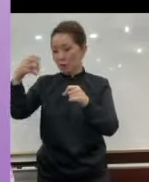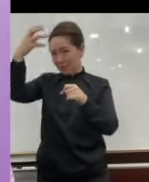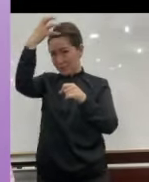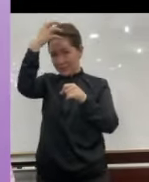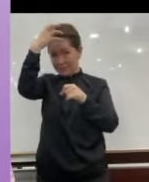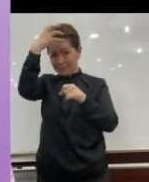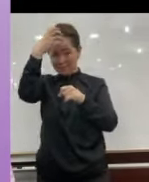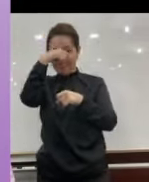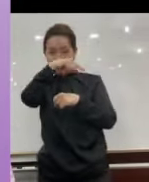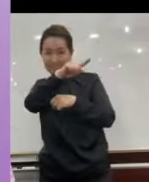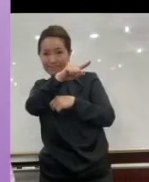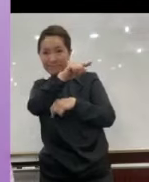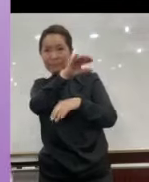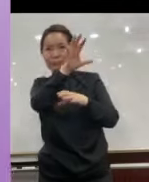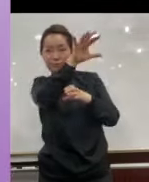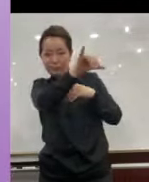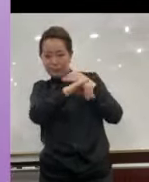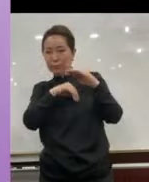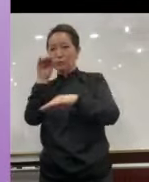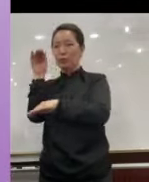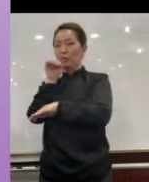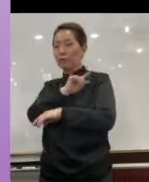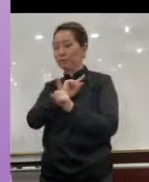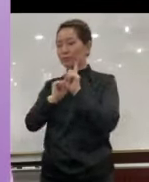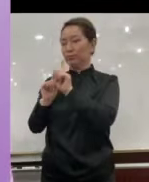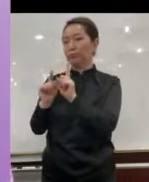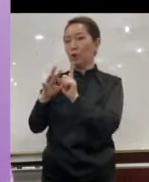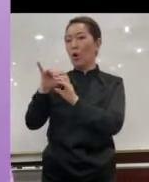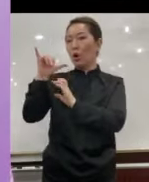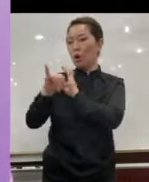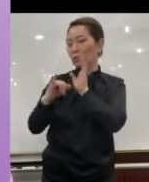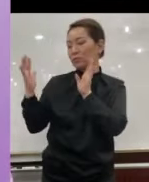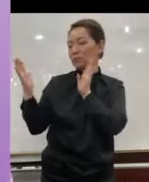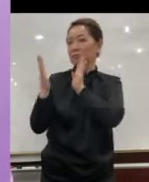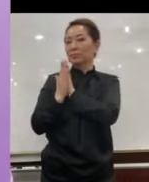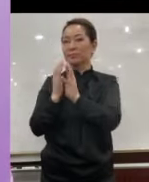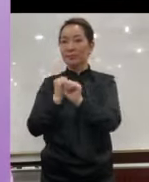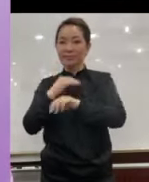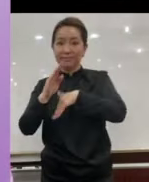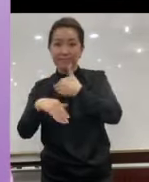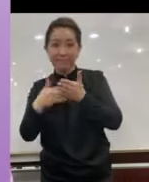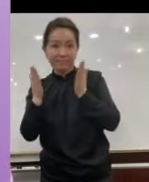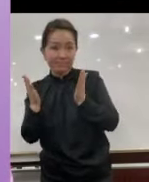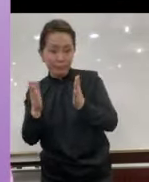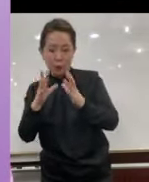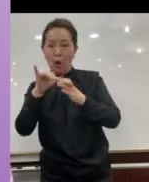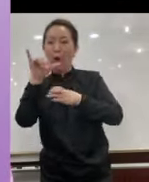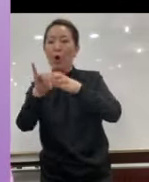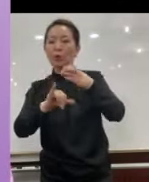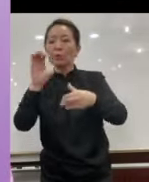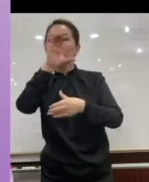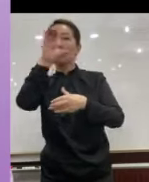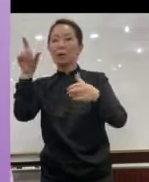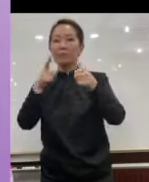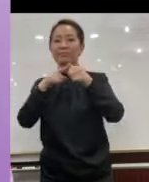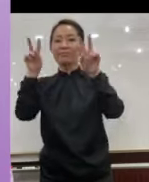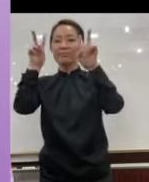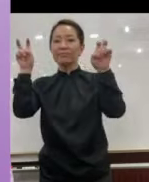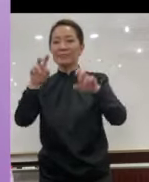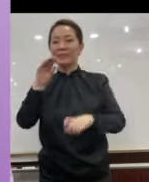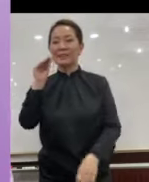улсад төлөөлж олон улстай хамтарсан үйл ажиллагаа, хамтын үйл ажиллагаа явуулдаг олон улсын байгууллага байнамаа.